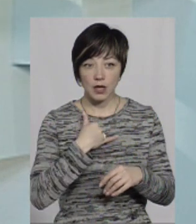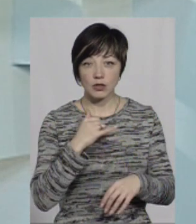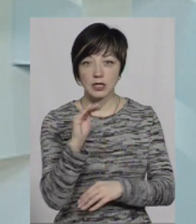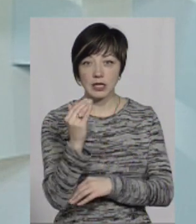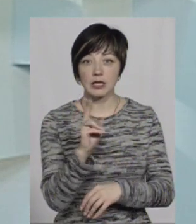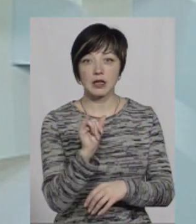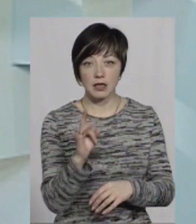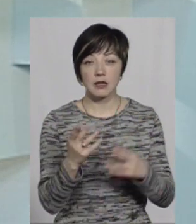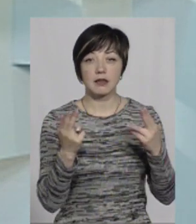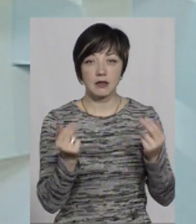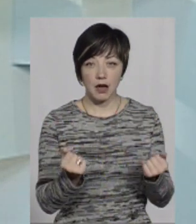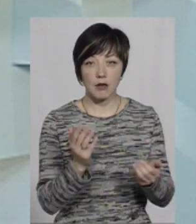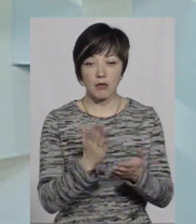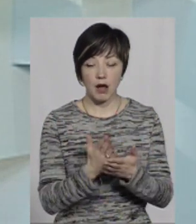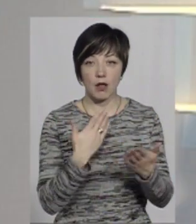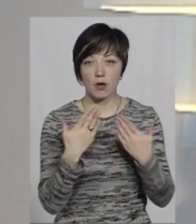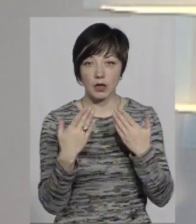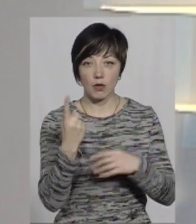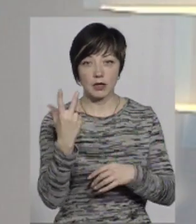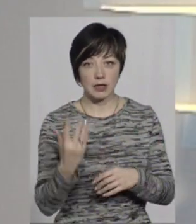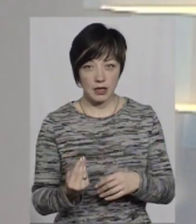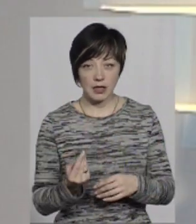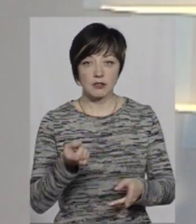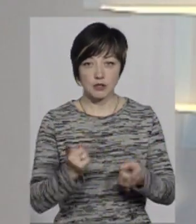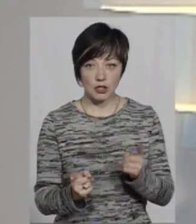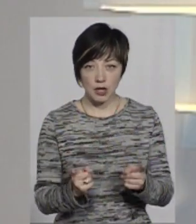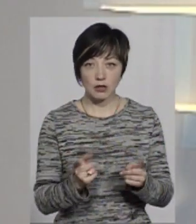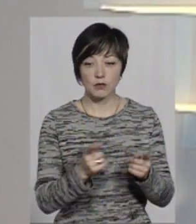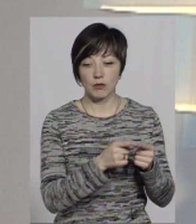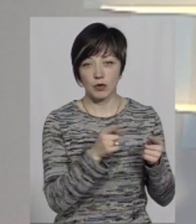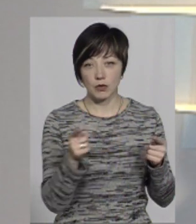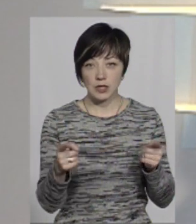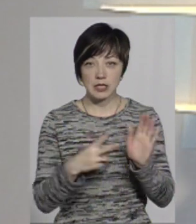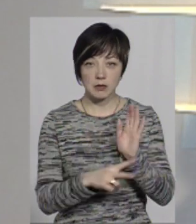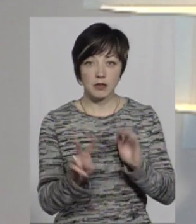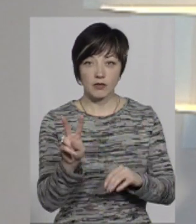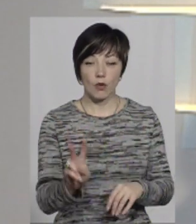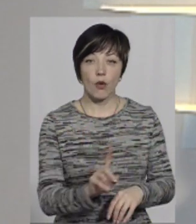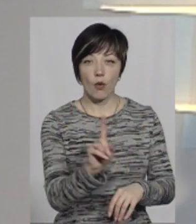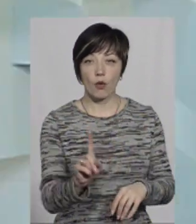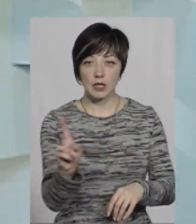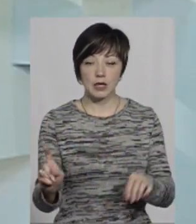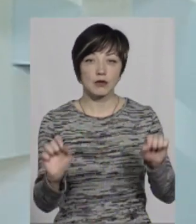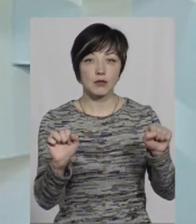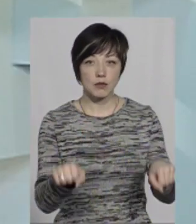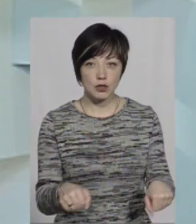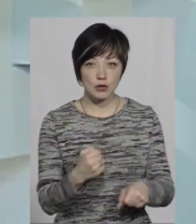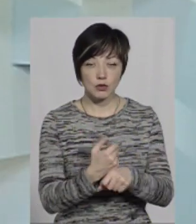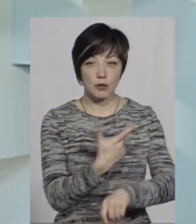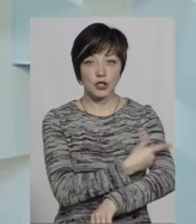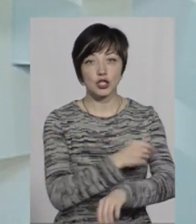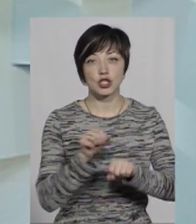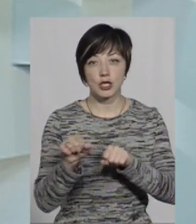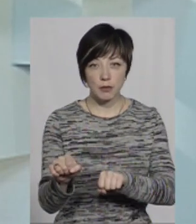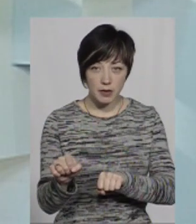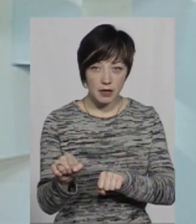дитини кір, так, вони мали контакт тільки один день, і, звичайно, ще на протязі 72 годин можна зробити